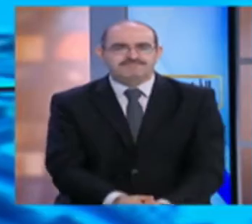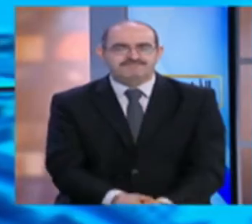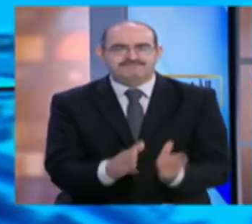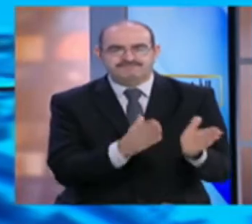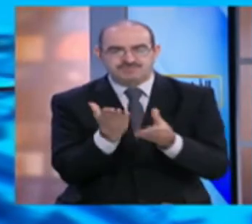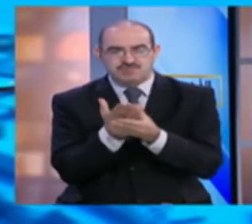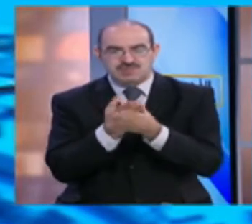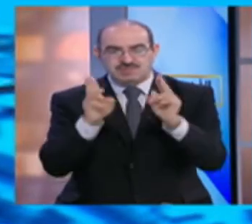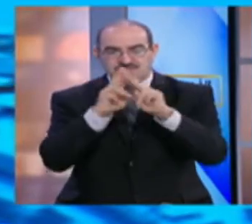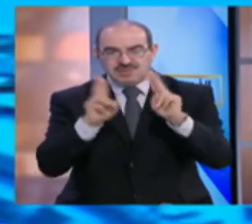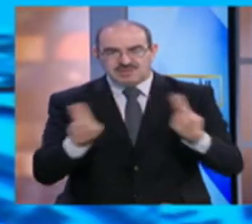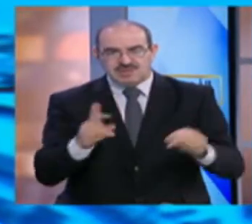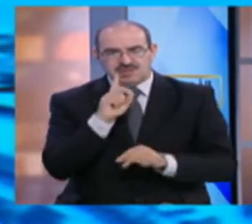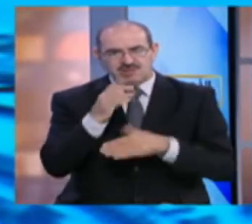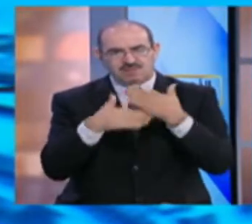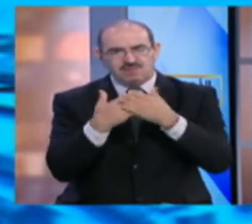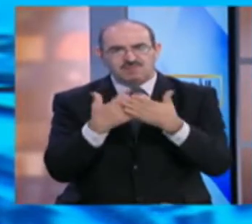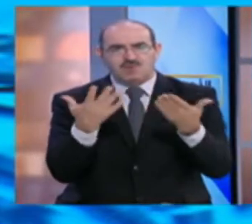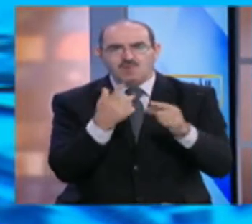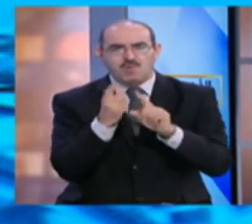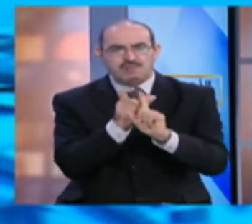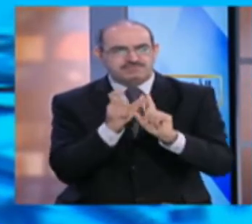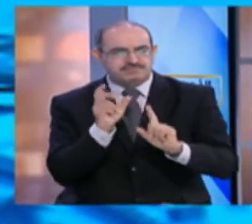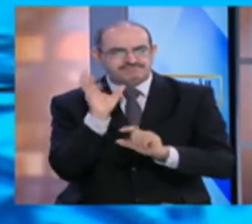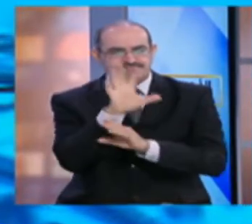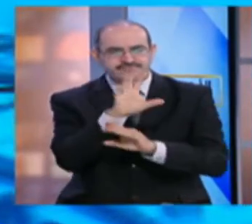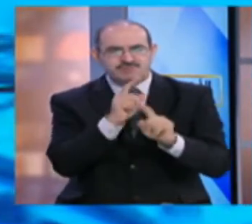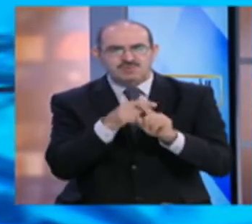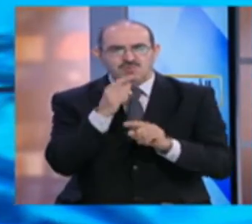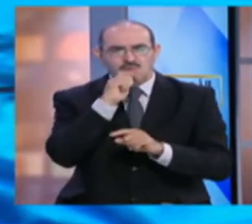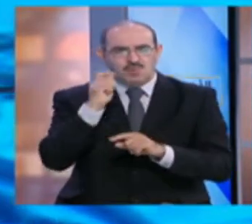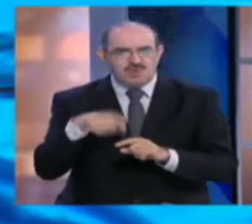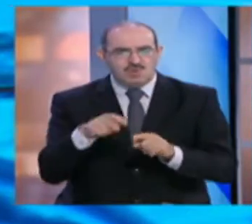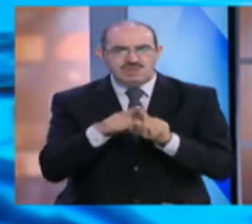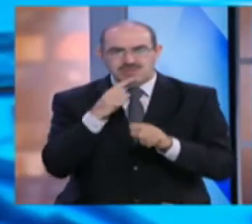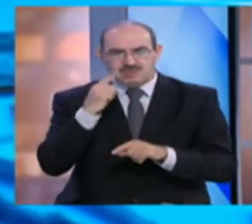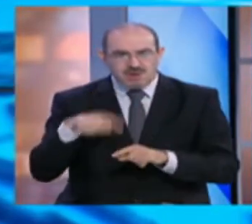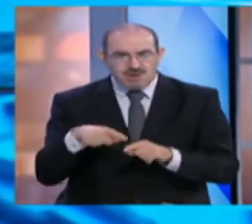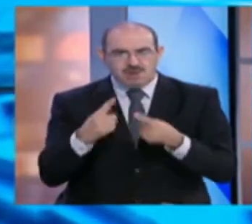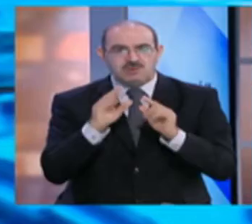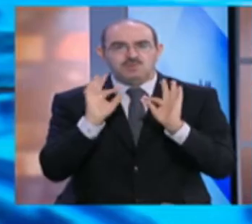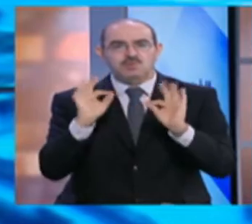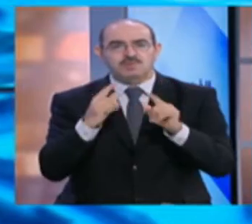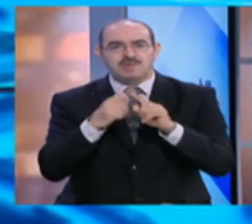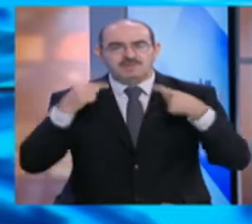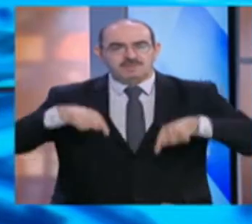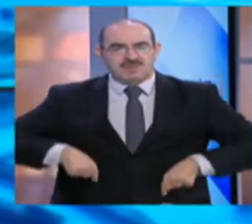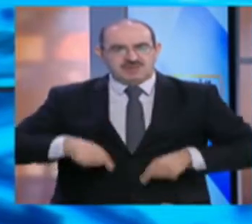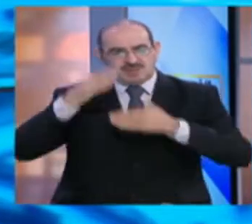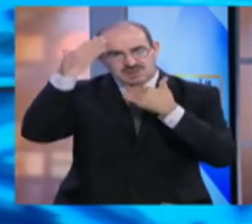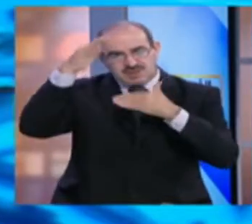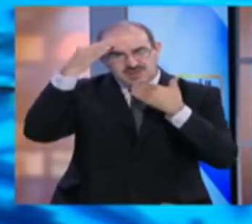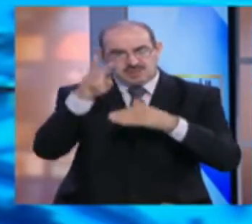دوليا الآن، وفي تطورات العملية الدفاعية الروسية بأوكرانيا، يرتقب أن يلتقي اليوم وزيرا